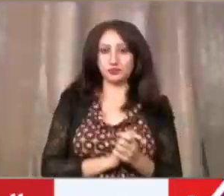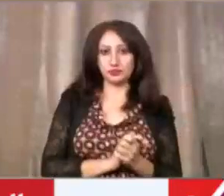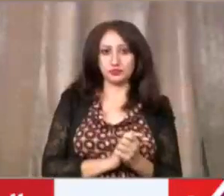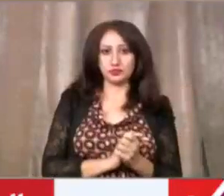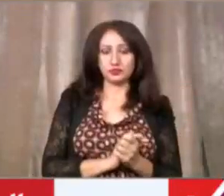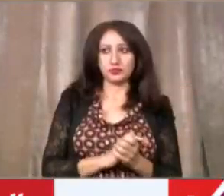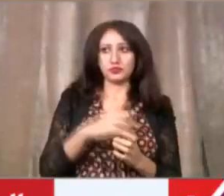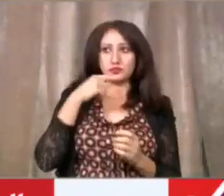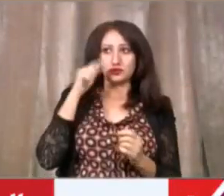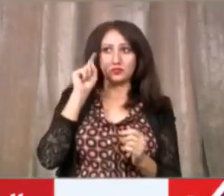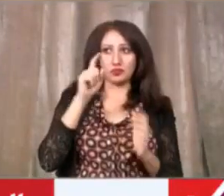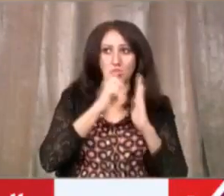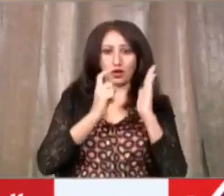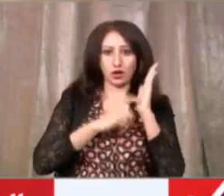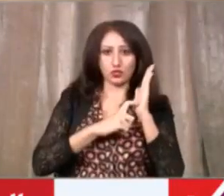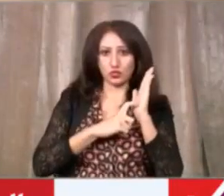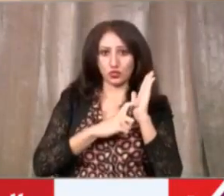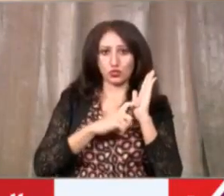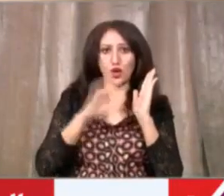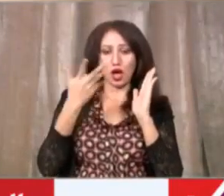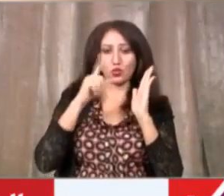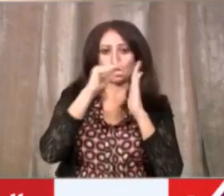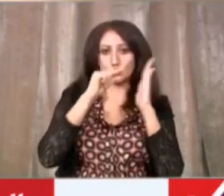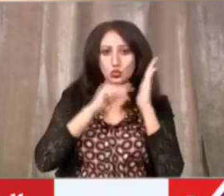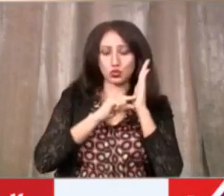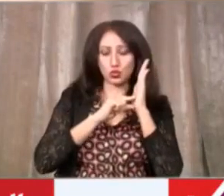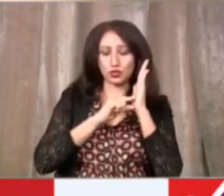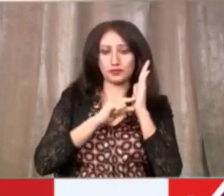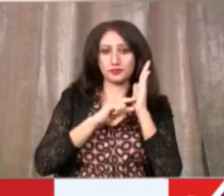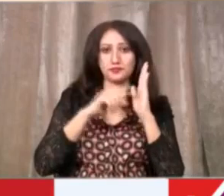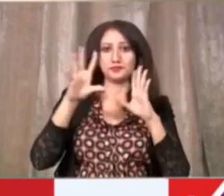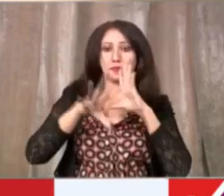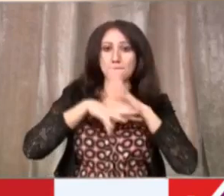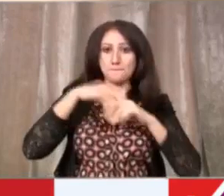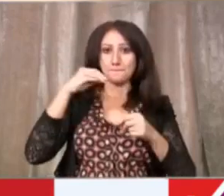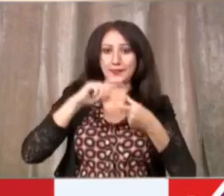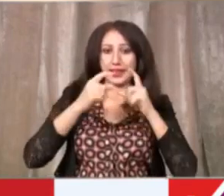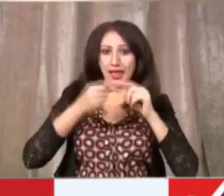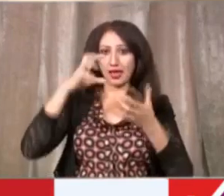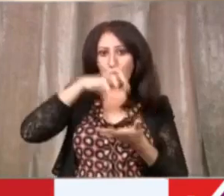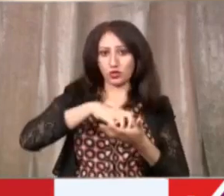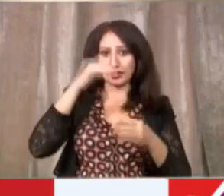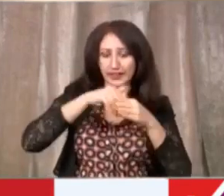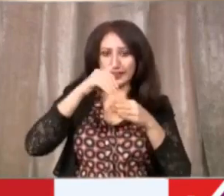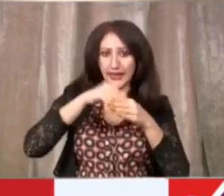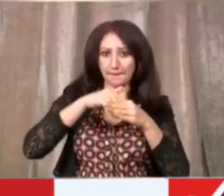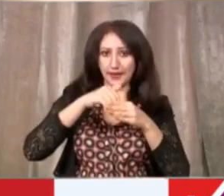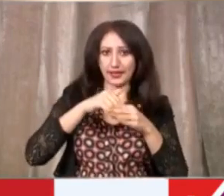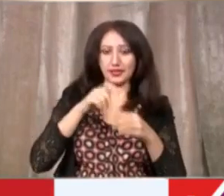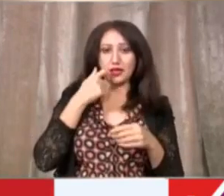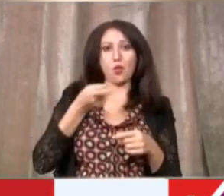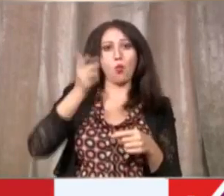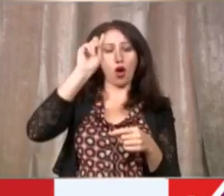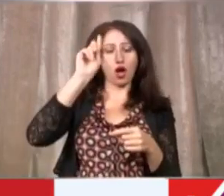طبعا هو القانون او الدستور لما وضع الهيئه الوطنيه للانتخابات خلاها هيئه